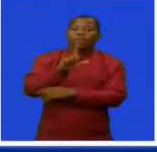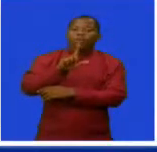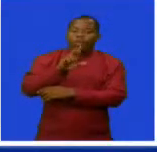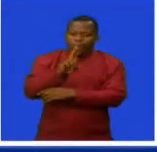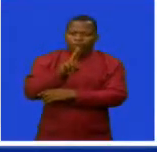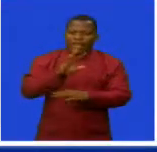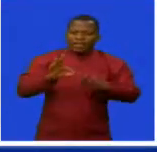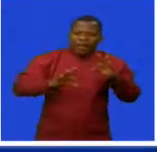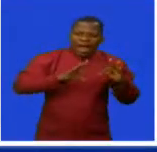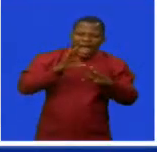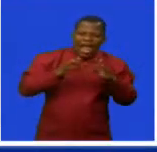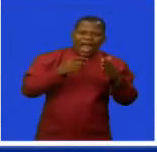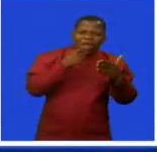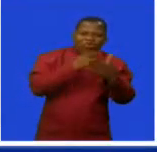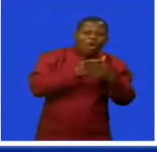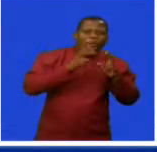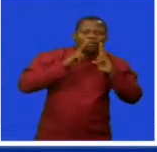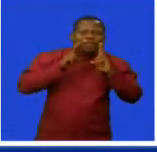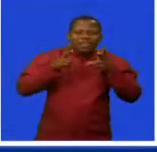Titolo esesihambile